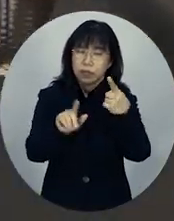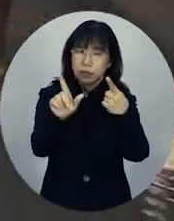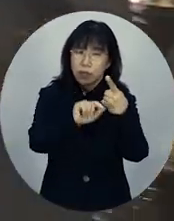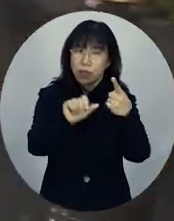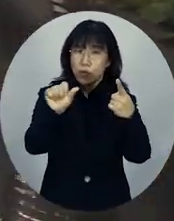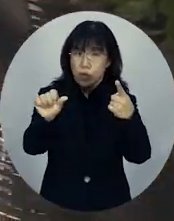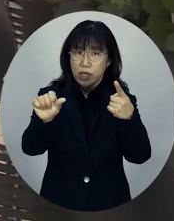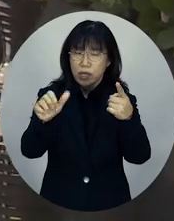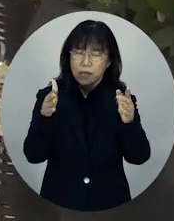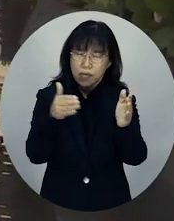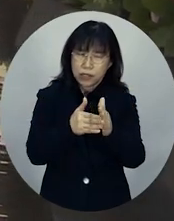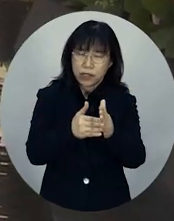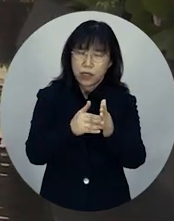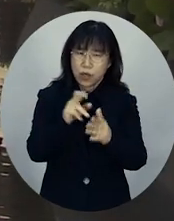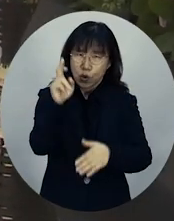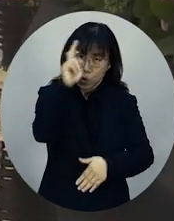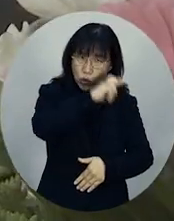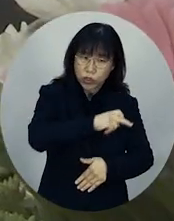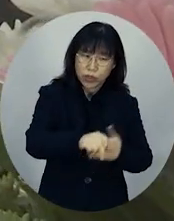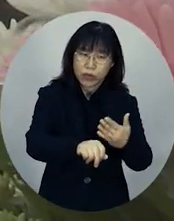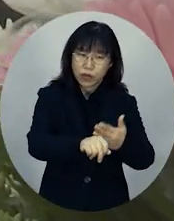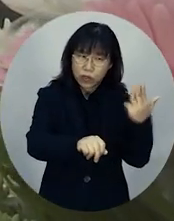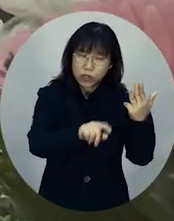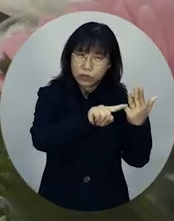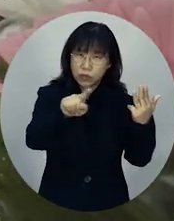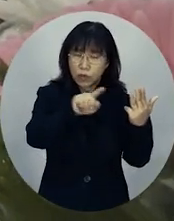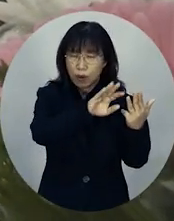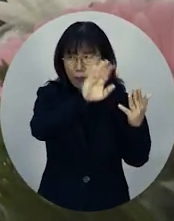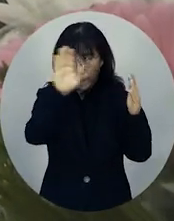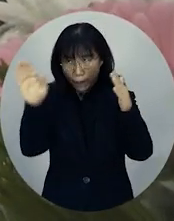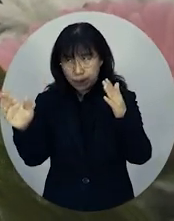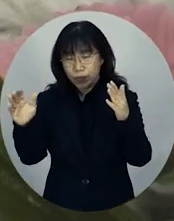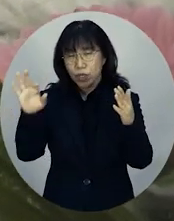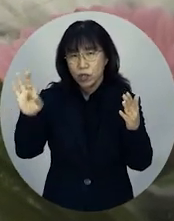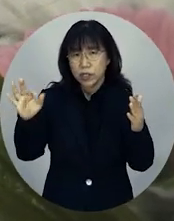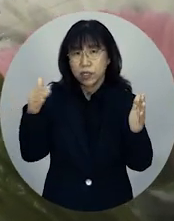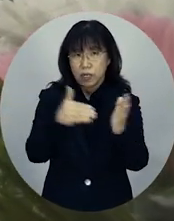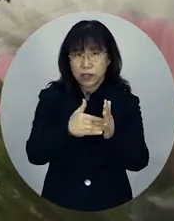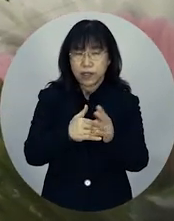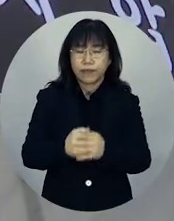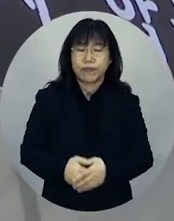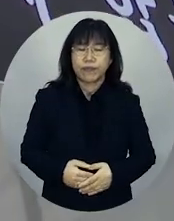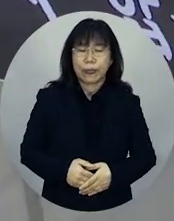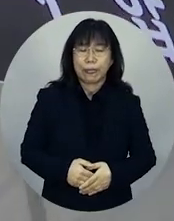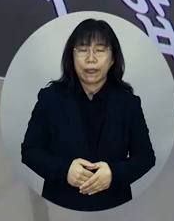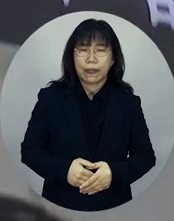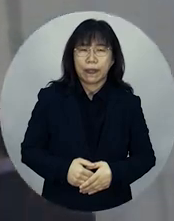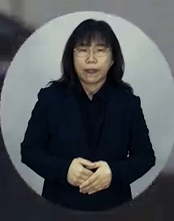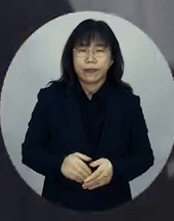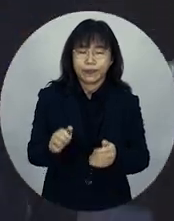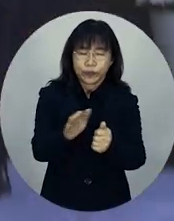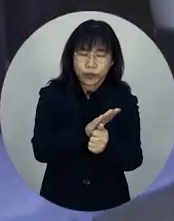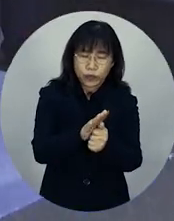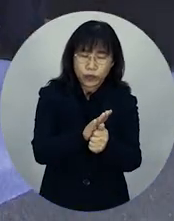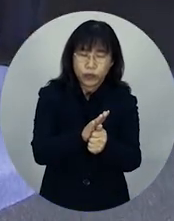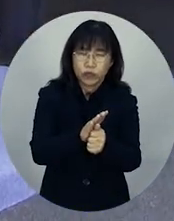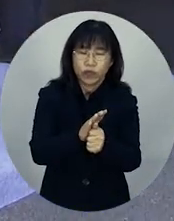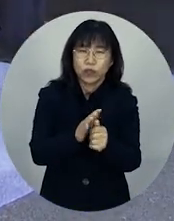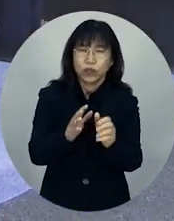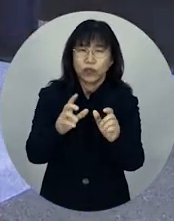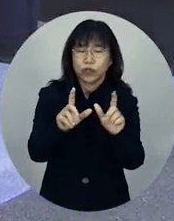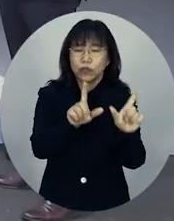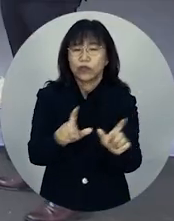11월 5일까지 오전 8시부터 밤 10시까지 운영됐으며 추모를 원하는 구민들의 발길이